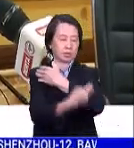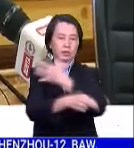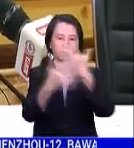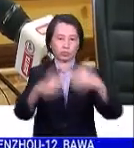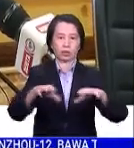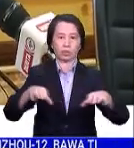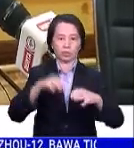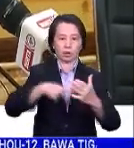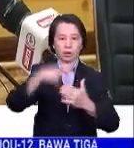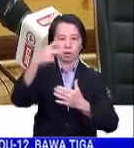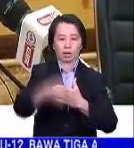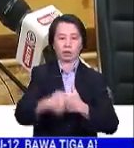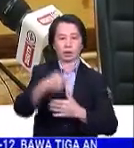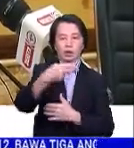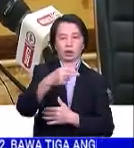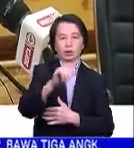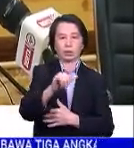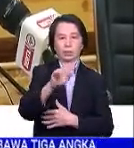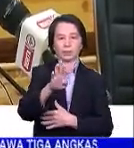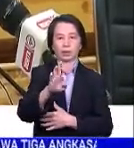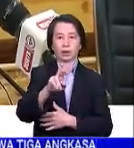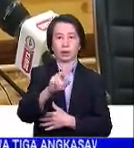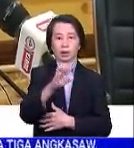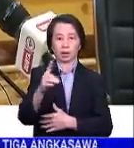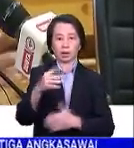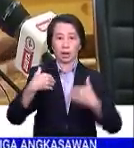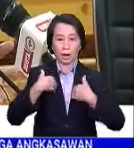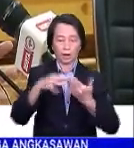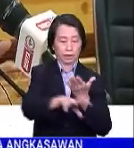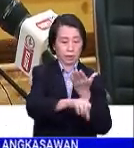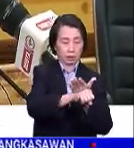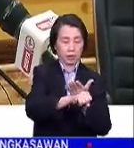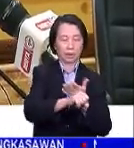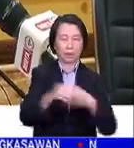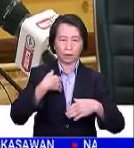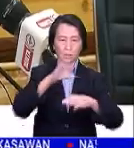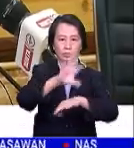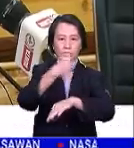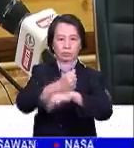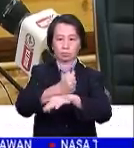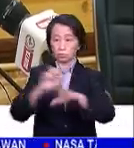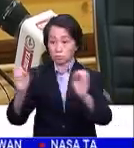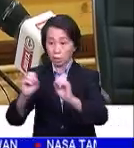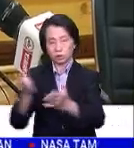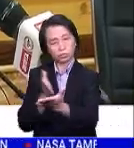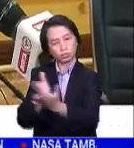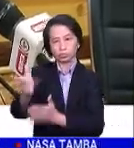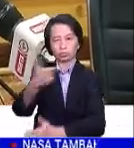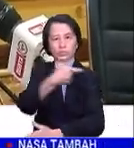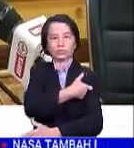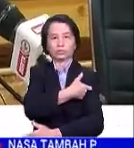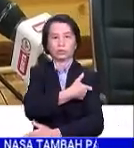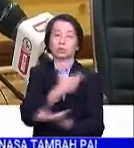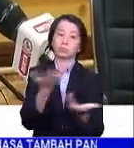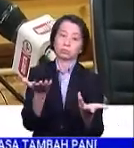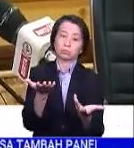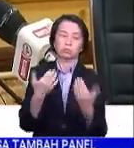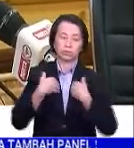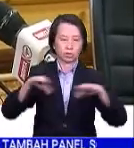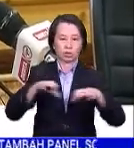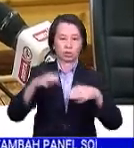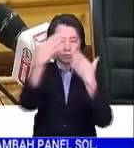menjalankan program hybrid. Yang mana ada Mai Sejahtera, kita bagi janji temu. Yang tak ada, kita terus suntik. Ya, ini sedang dilaksanakan di